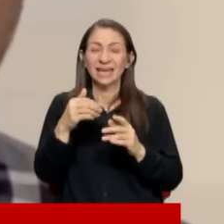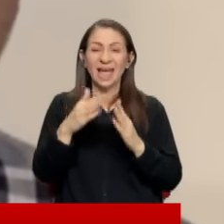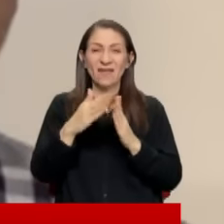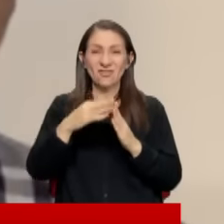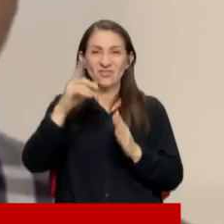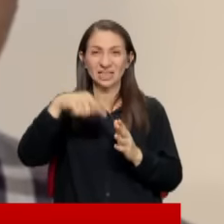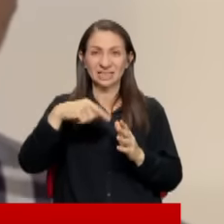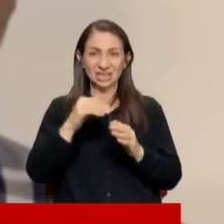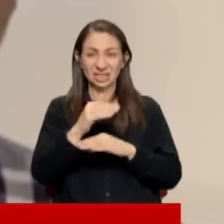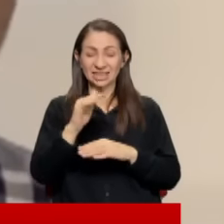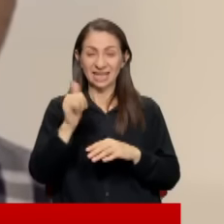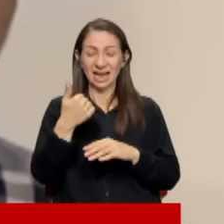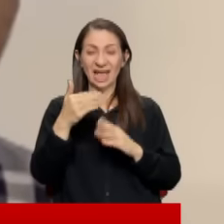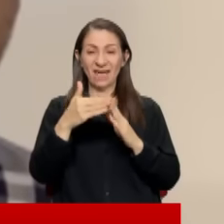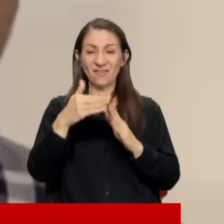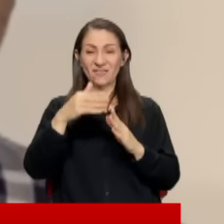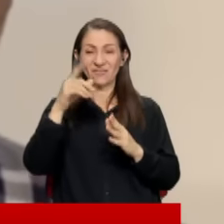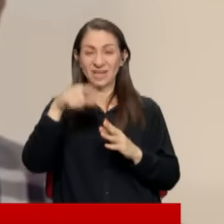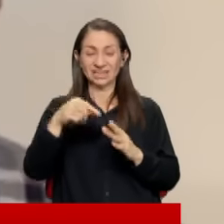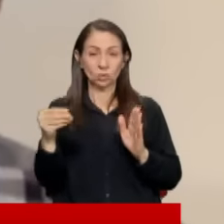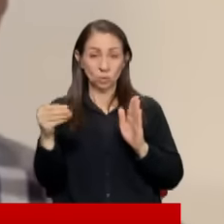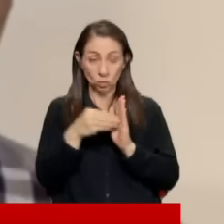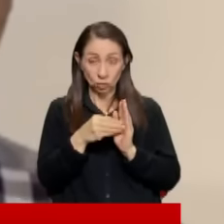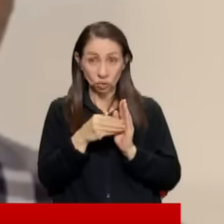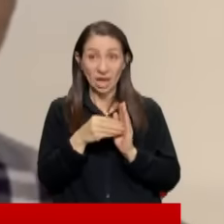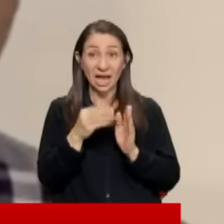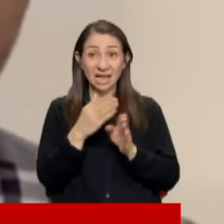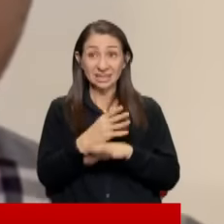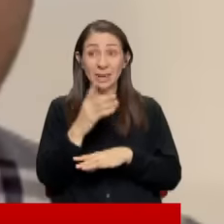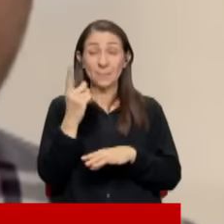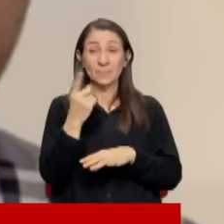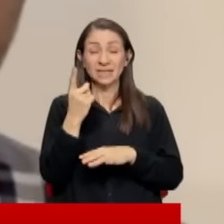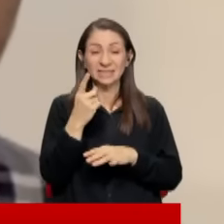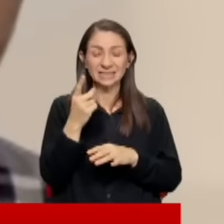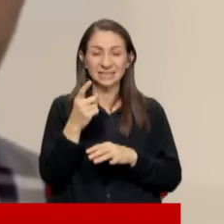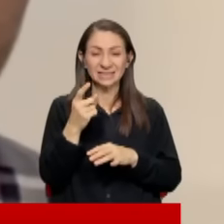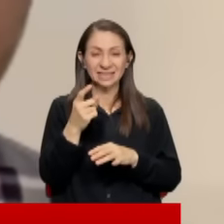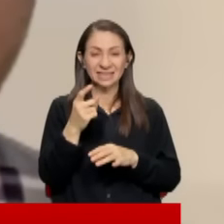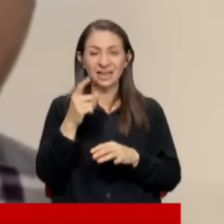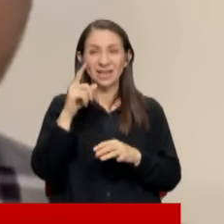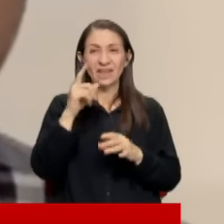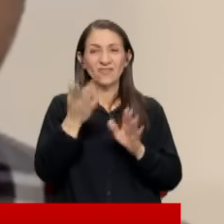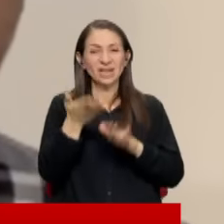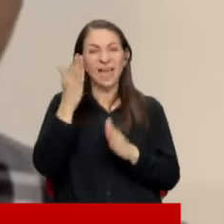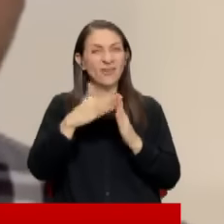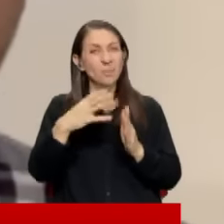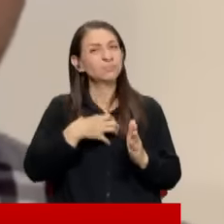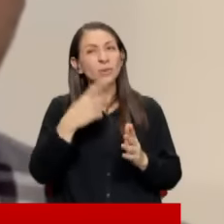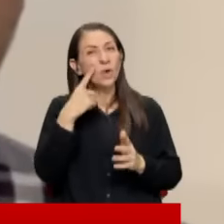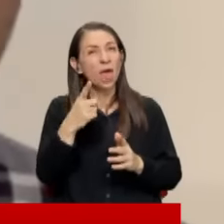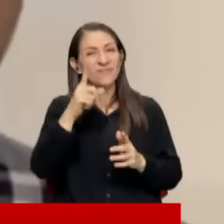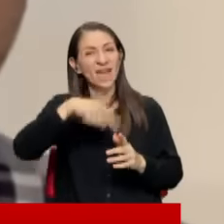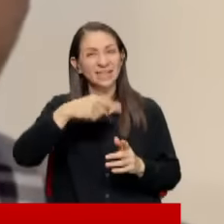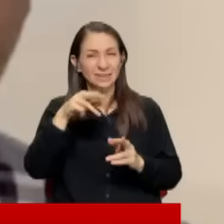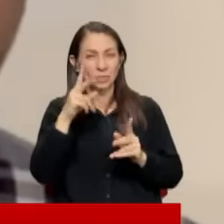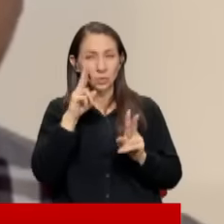yaşadık. Değerli konut vergisi getirildiğinde de aslında bir servet vergisi gibi getirildi. Ama